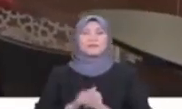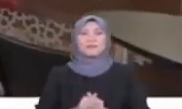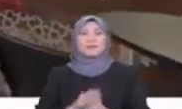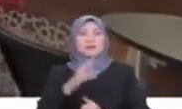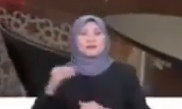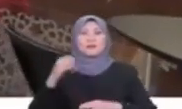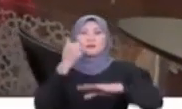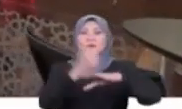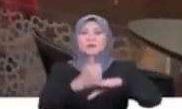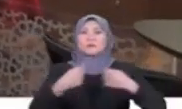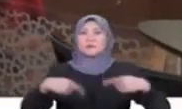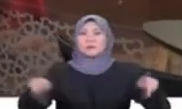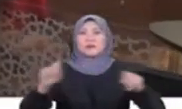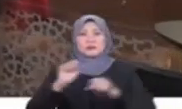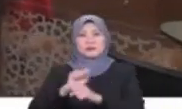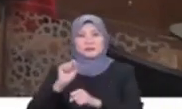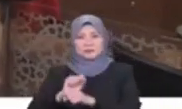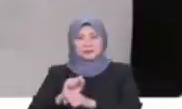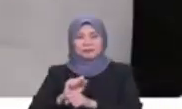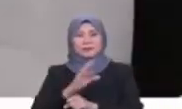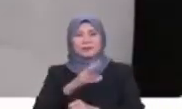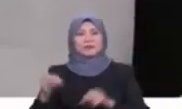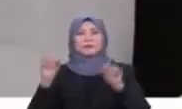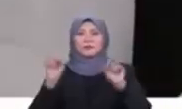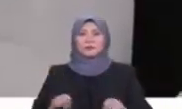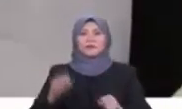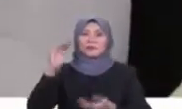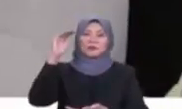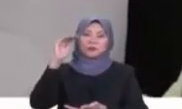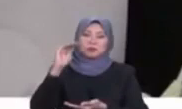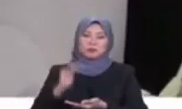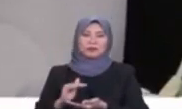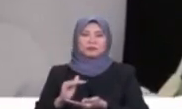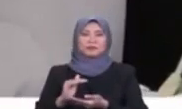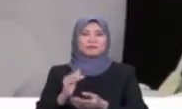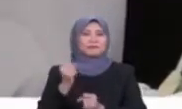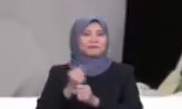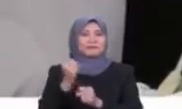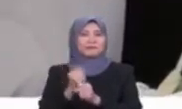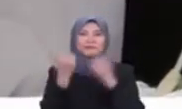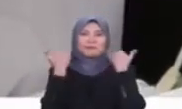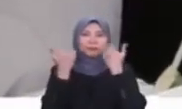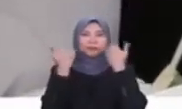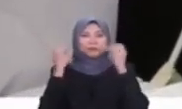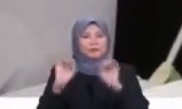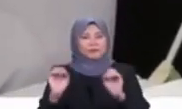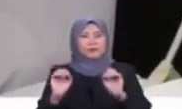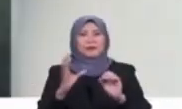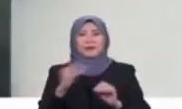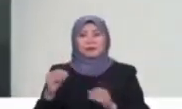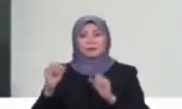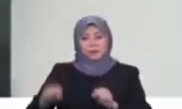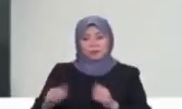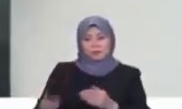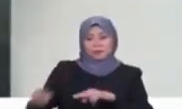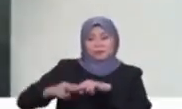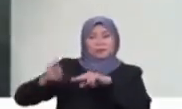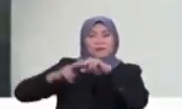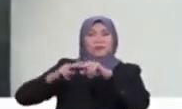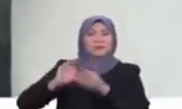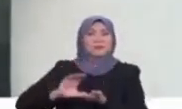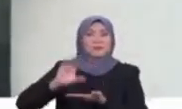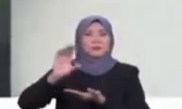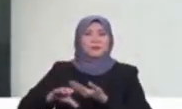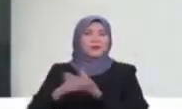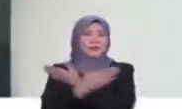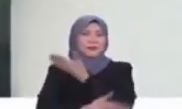bakal mewujudkan peluang pekerjaan serta boleh mengurangkan kadar pengangguran selain meningkatkan tahap pelaburan dalam negara.